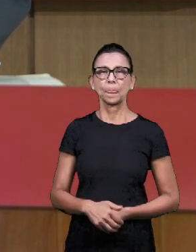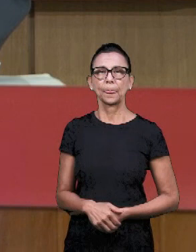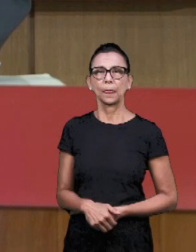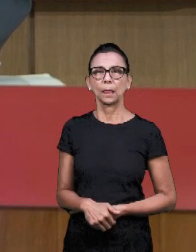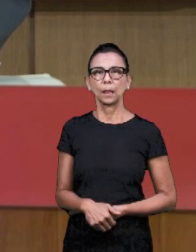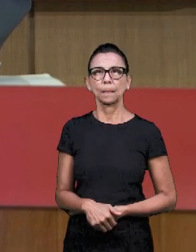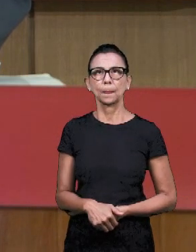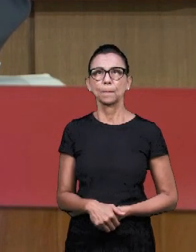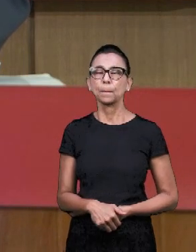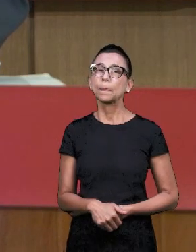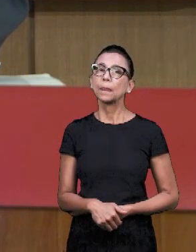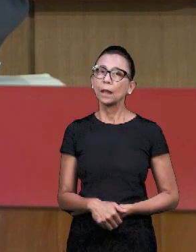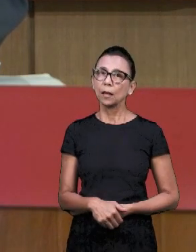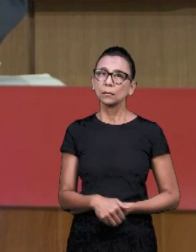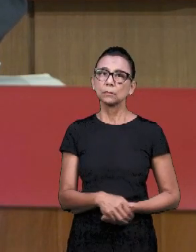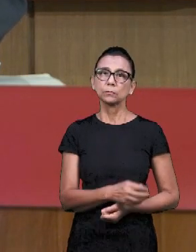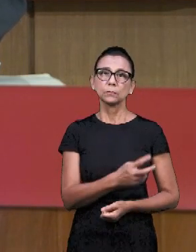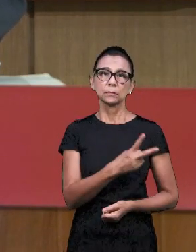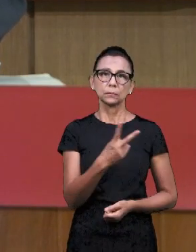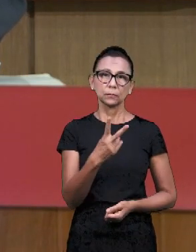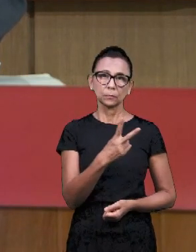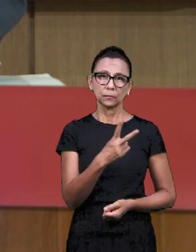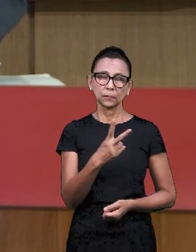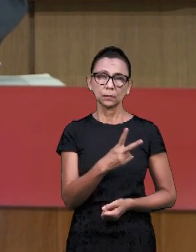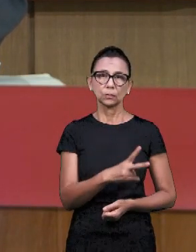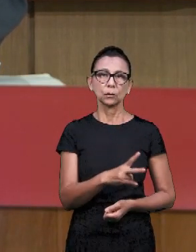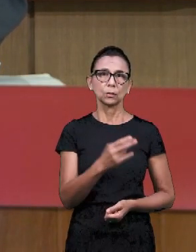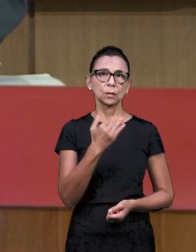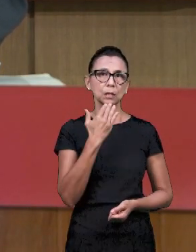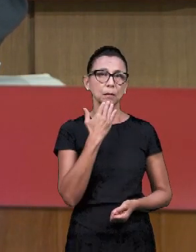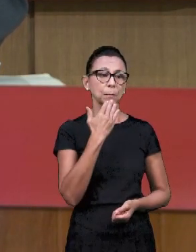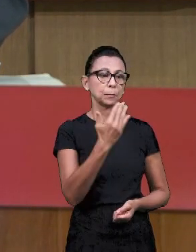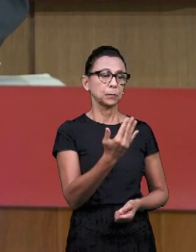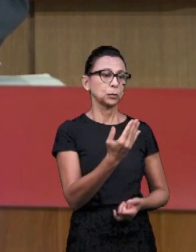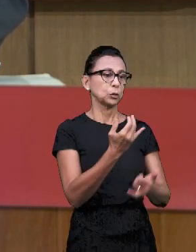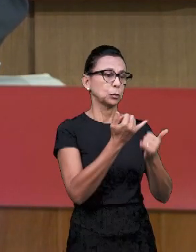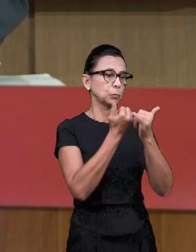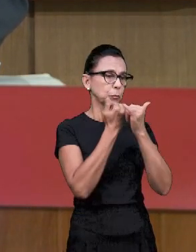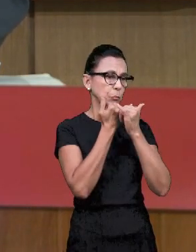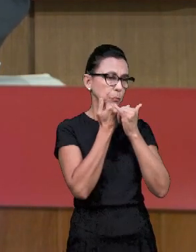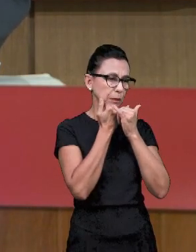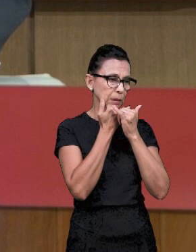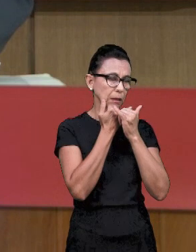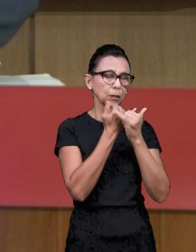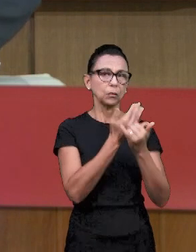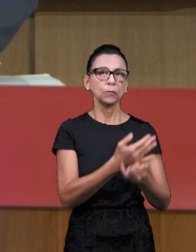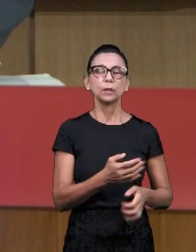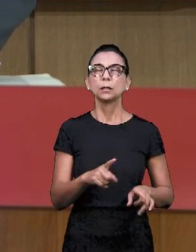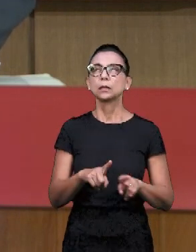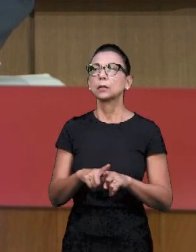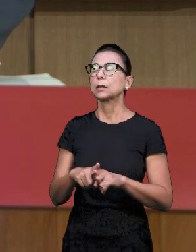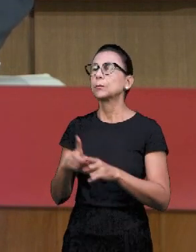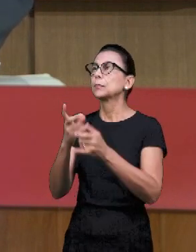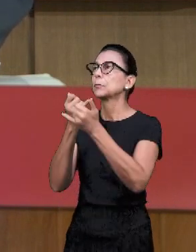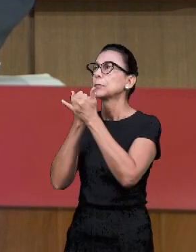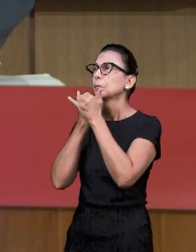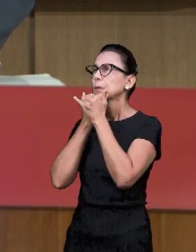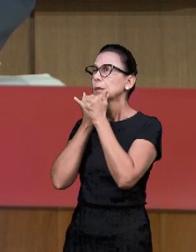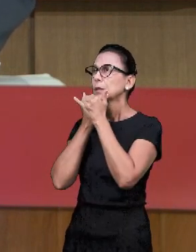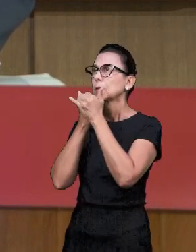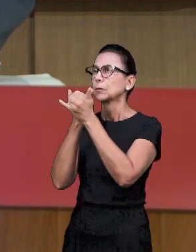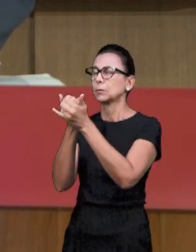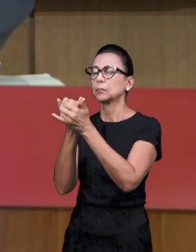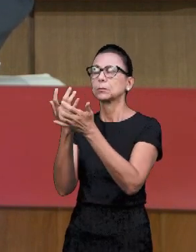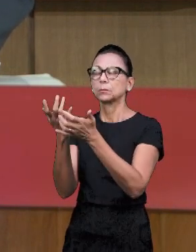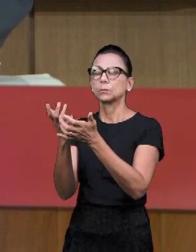ранили, вам нужно исповедаться и попросить прощения. И если мы исповедуем наши грехи, иногда исповедуем Богу,